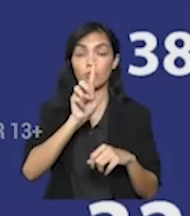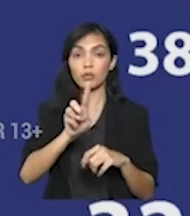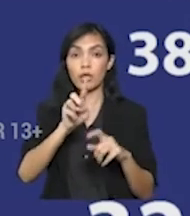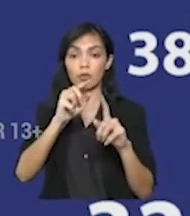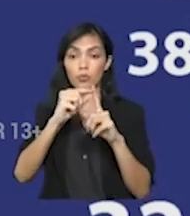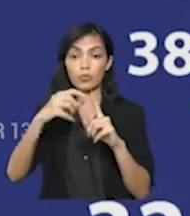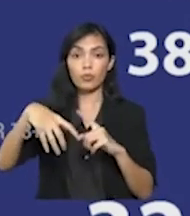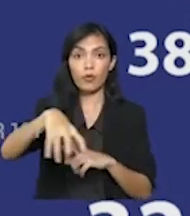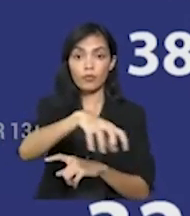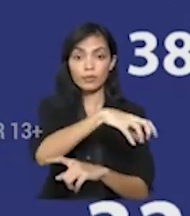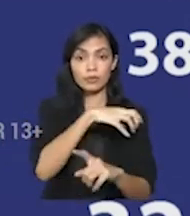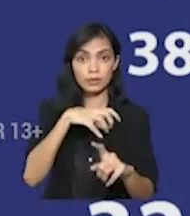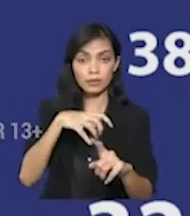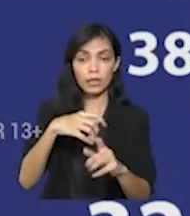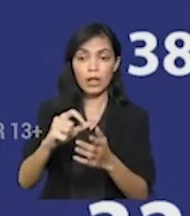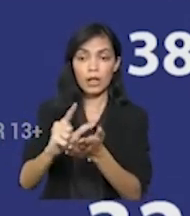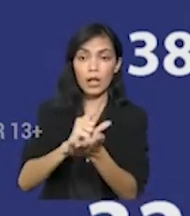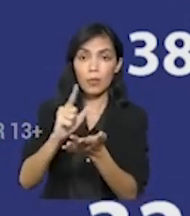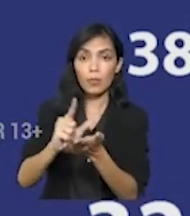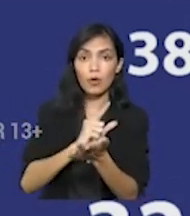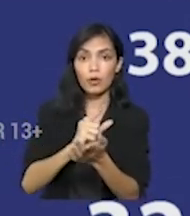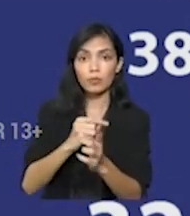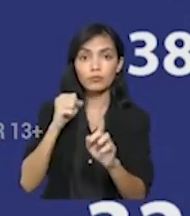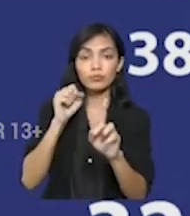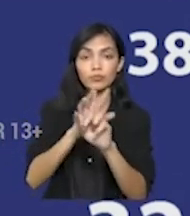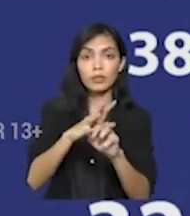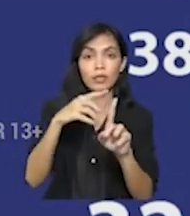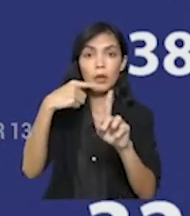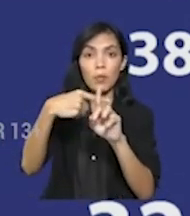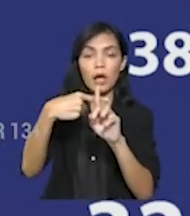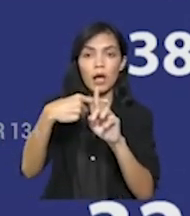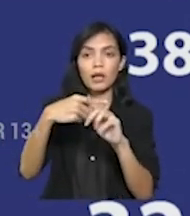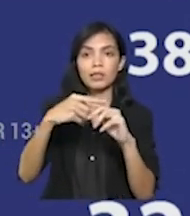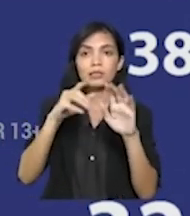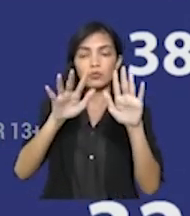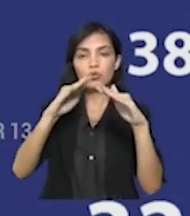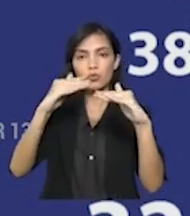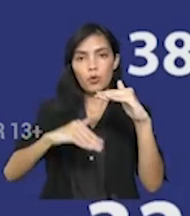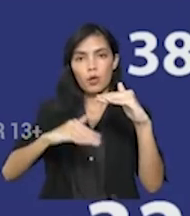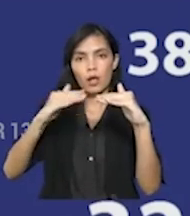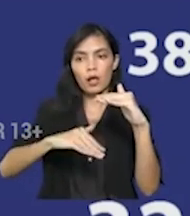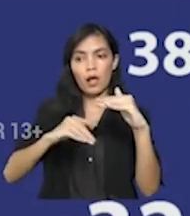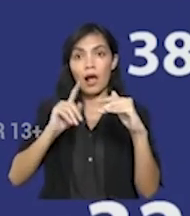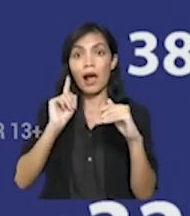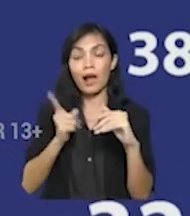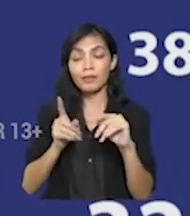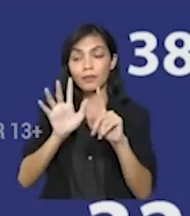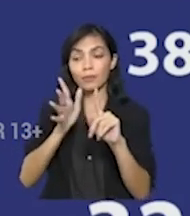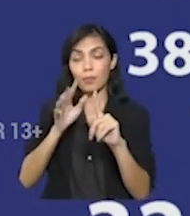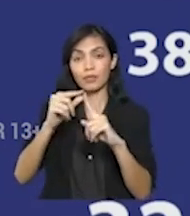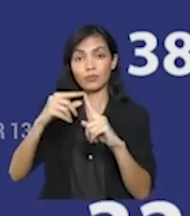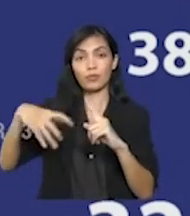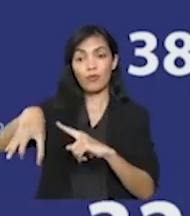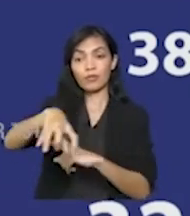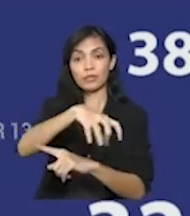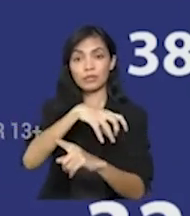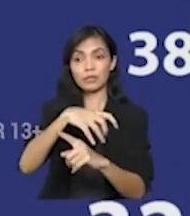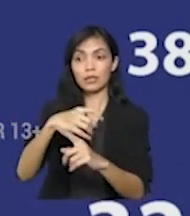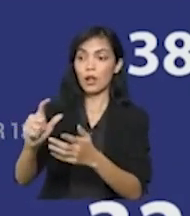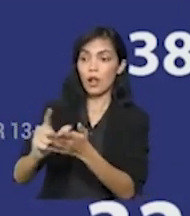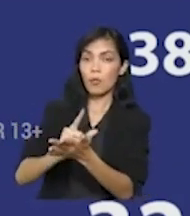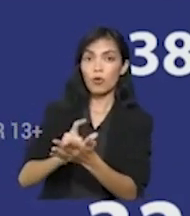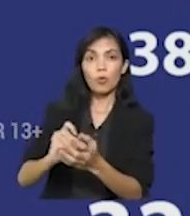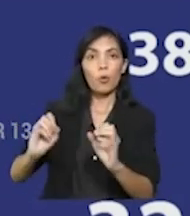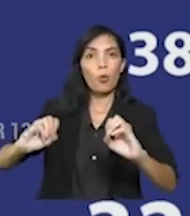melaporkan penambahan kasus di bawah 10 bahkan ada 15 provinsi yang melaporkan tidak